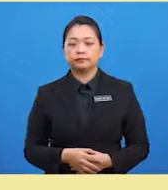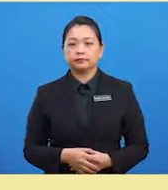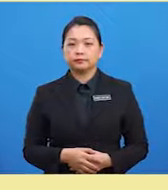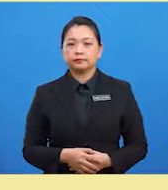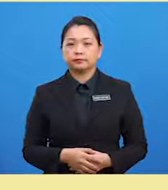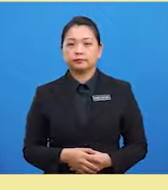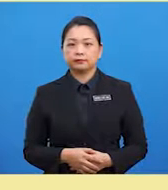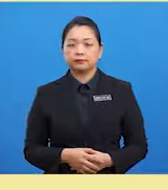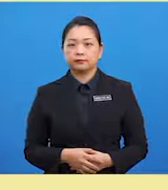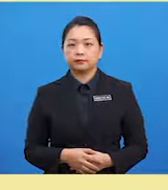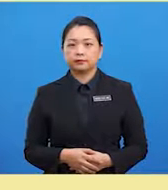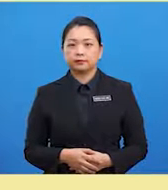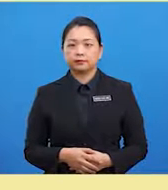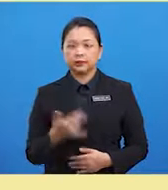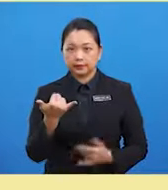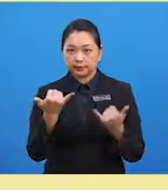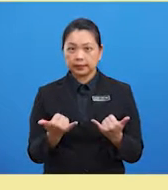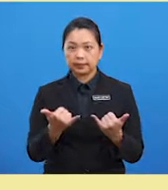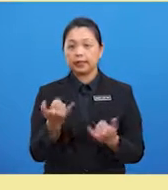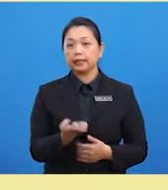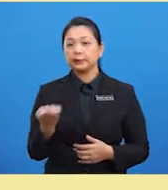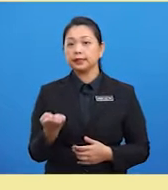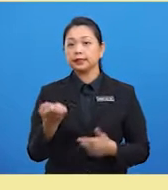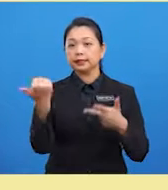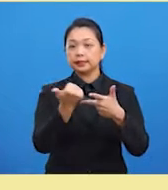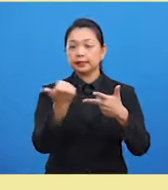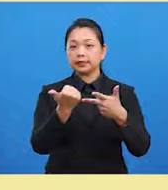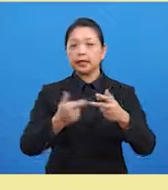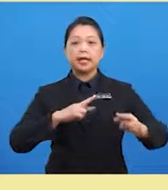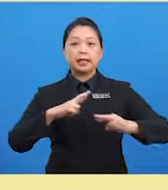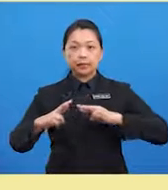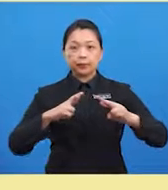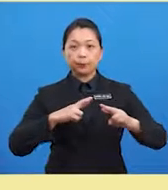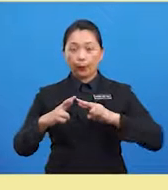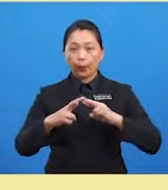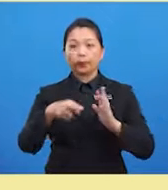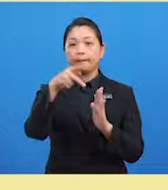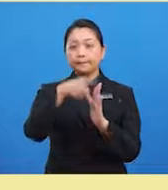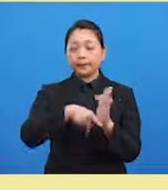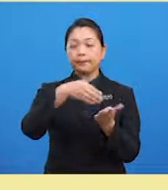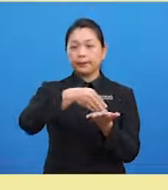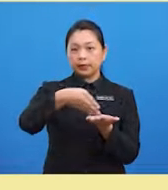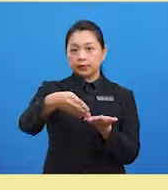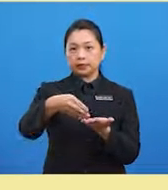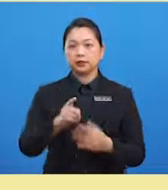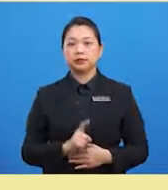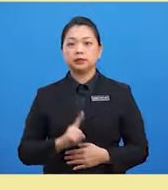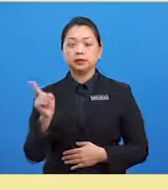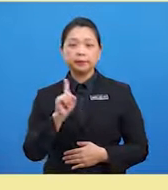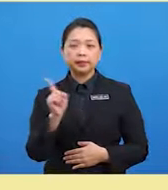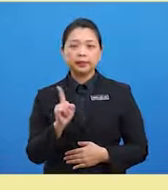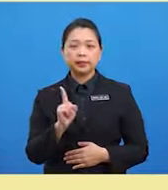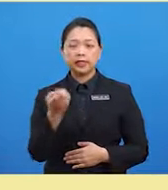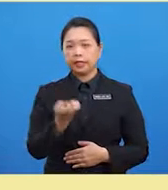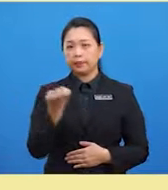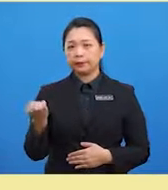Dan elemen ketiga ialah elemen respon pembeli, di mana elemen